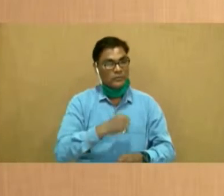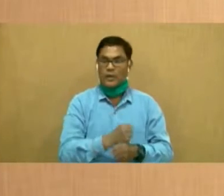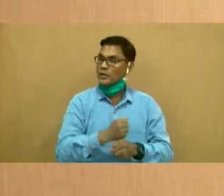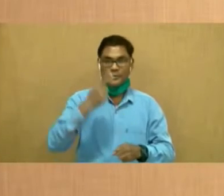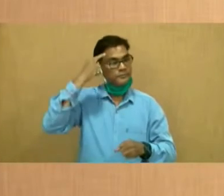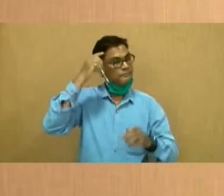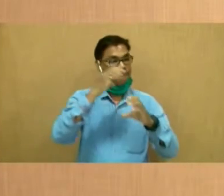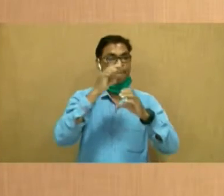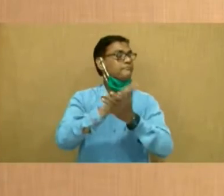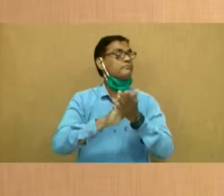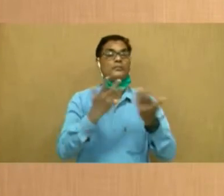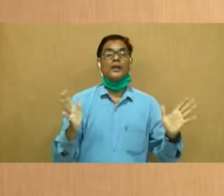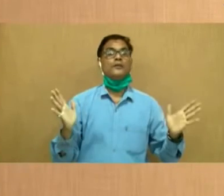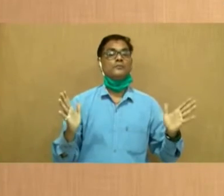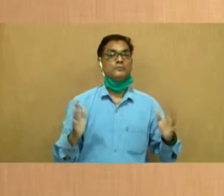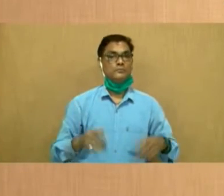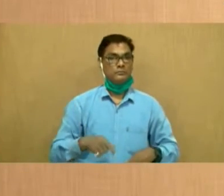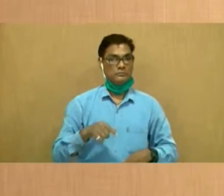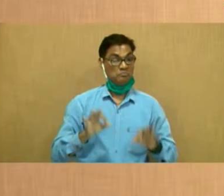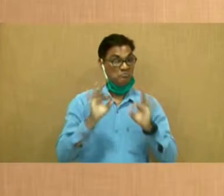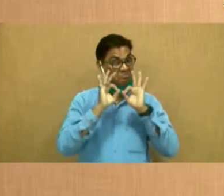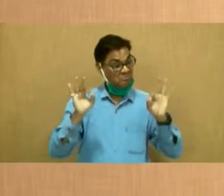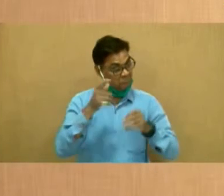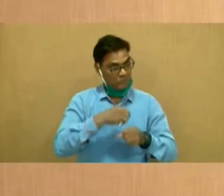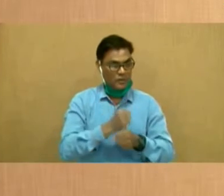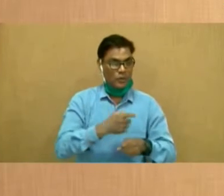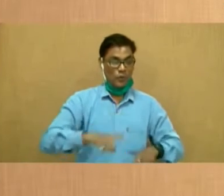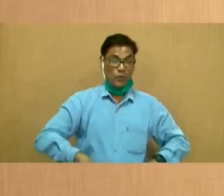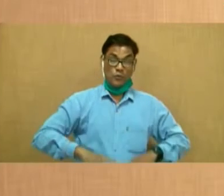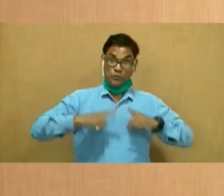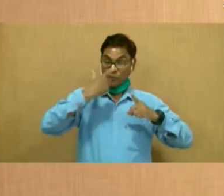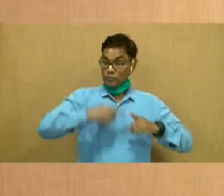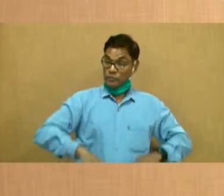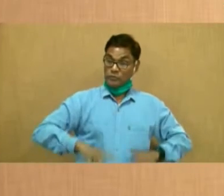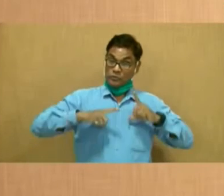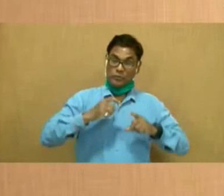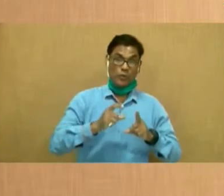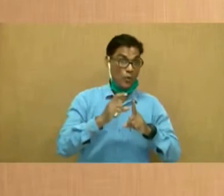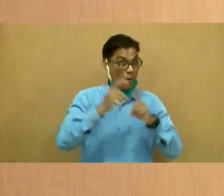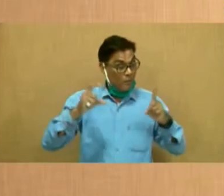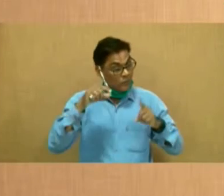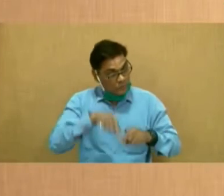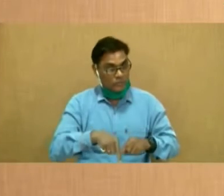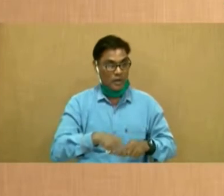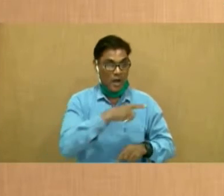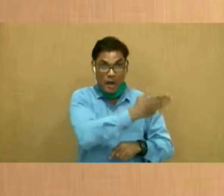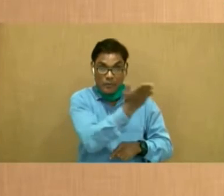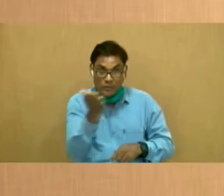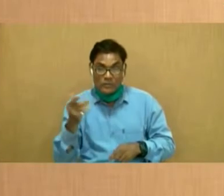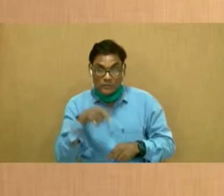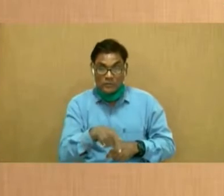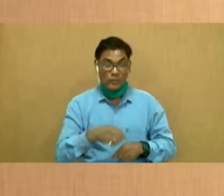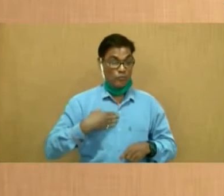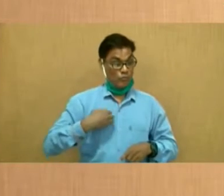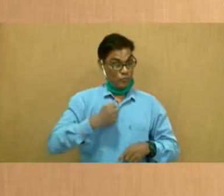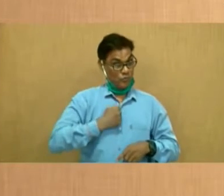ଏଥିରେ ସନ୍ଦେହର ତିଳେମାତ୍ର ଅବକାଶ ନାହିଁ। ତେଣୁ ଜନଜୀବନକୁ ବିପନ୍ନ ନ କରିବା ପାଇଁ ଆପଣଙ୍କର